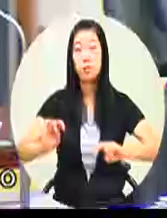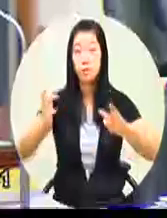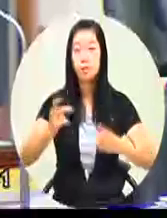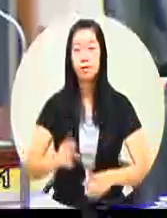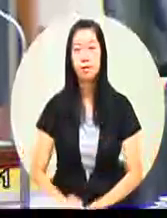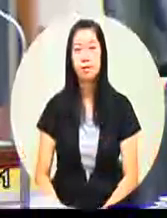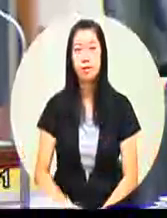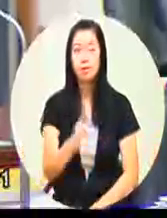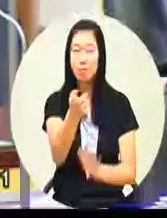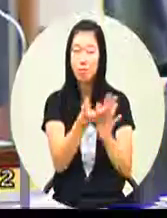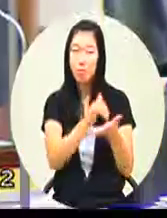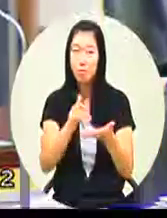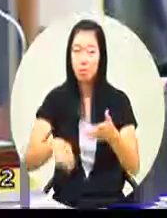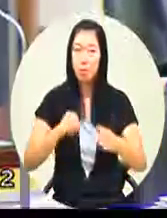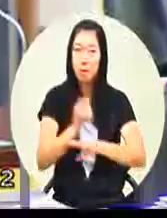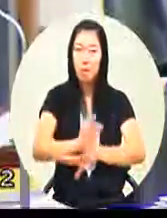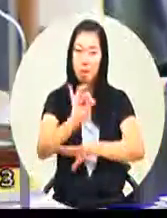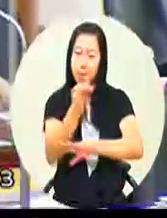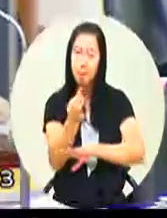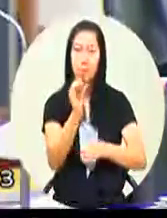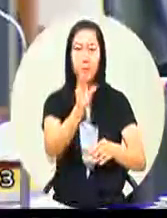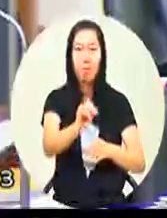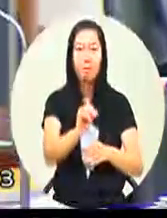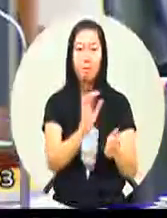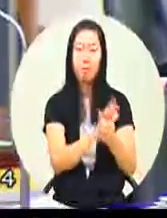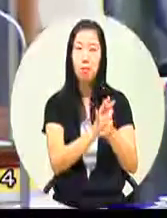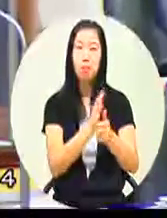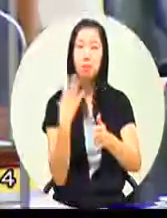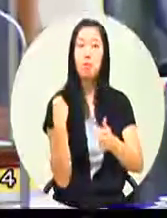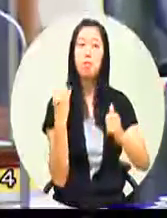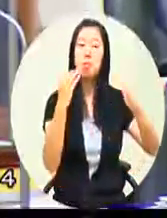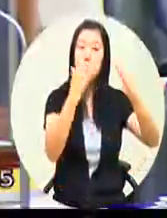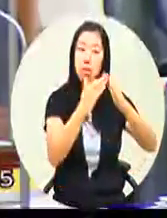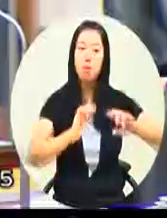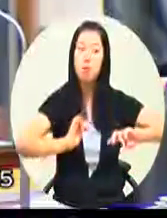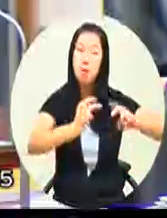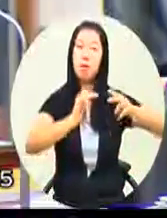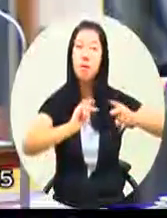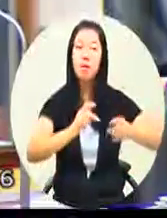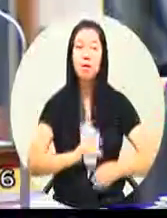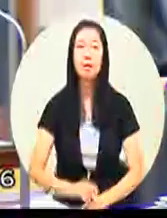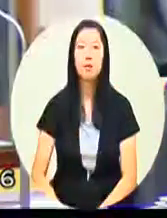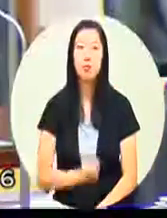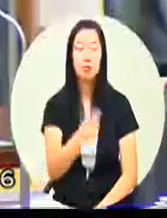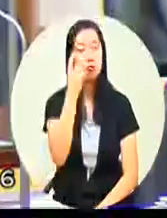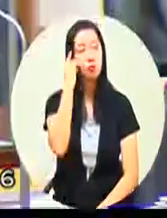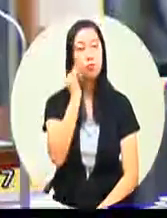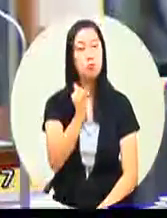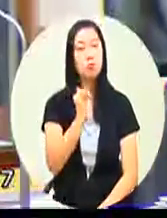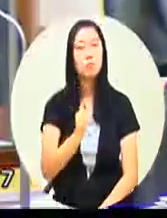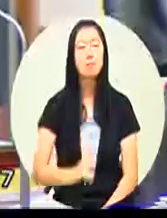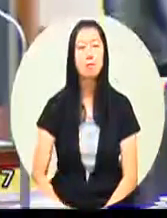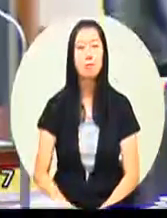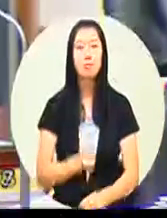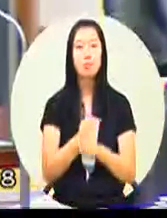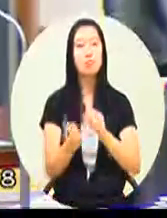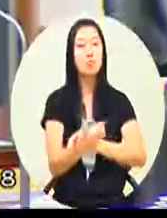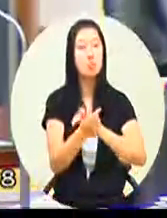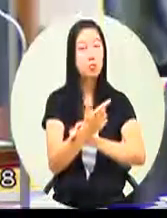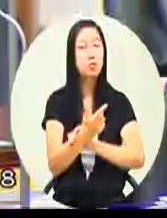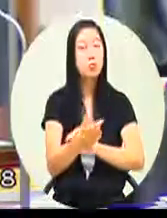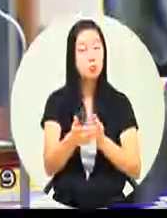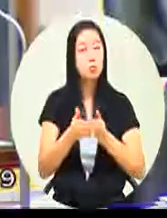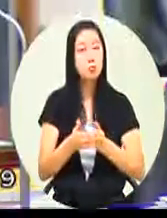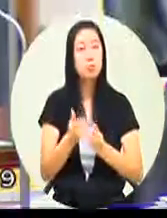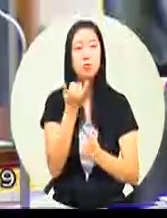也编了100多万来改善我们旧有的一个收容一个地方，这非常的好啊，尽快来改善，让